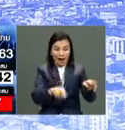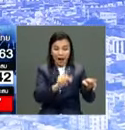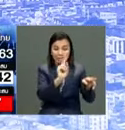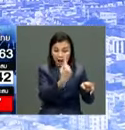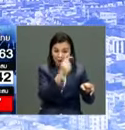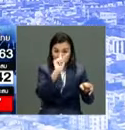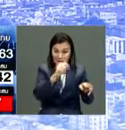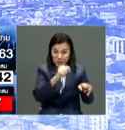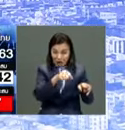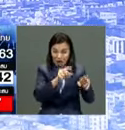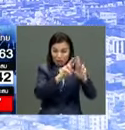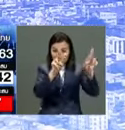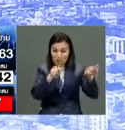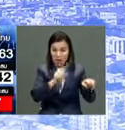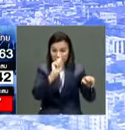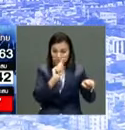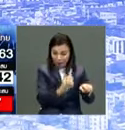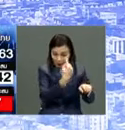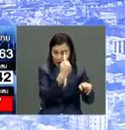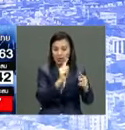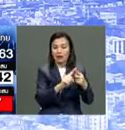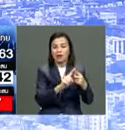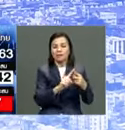ระดับครับทั้งผู้ประกอบการจำได้ไหมครับผมบอกว่าอยู่3ส่วนผู้ประกอบการประชาชนและผู้ที่ต้องเข้าไปตรวจร้านค้า